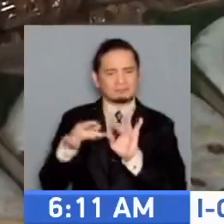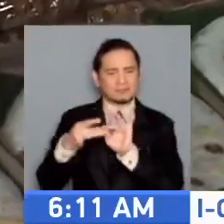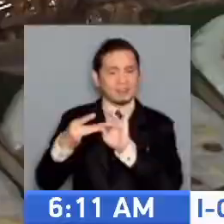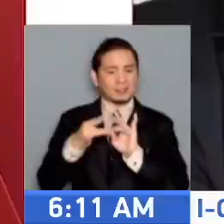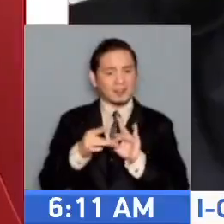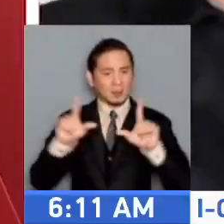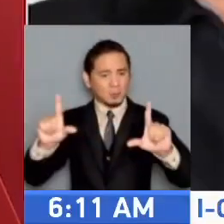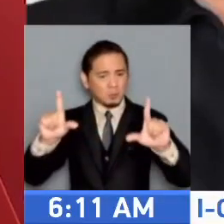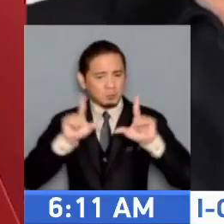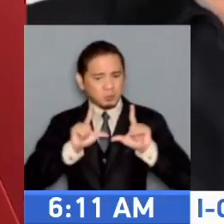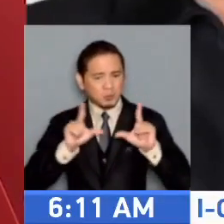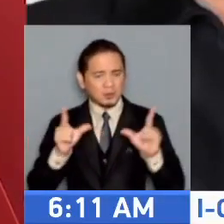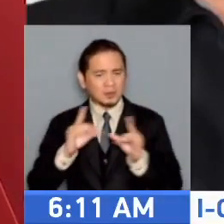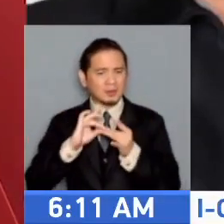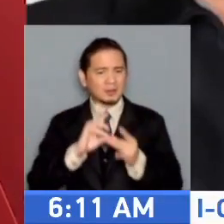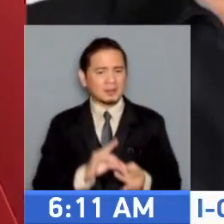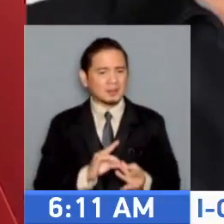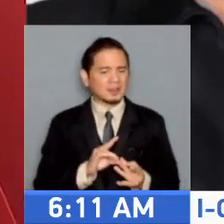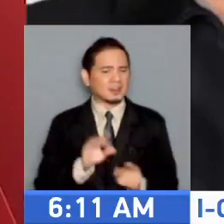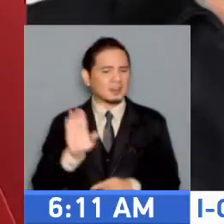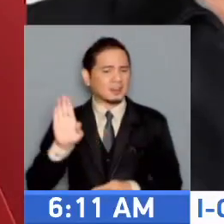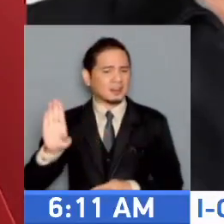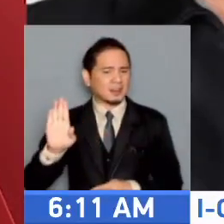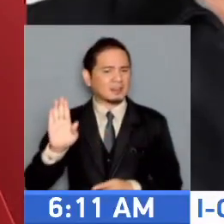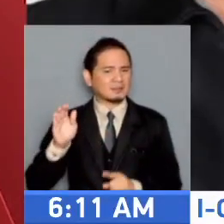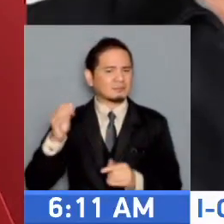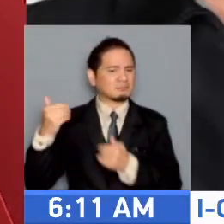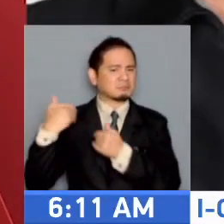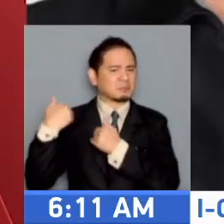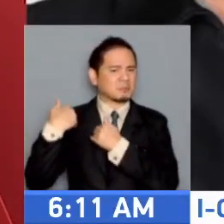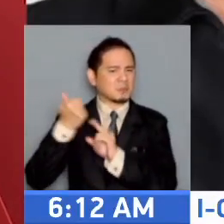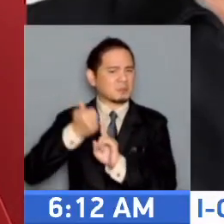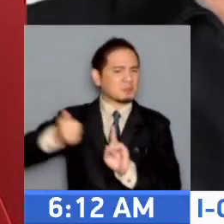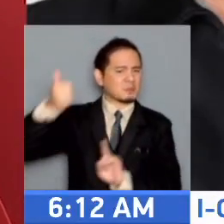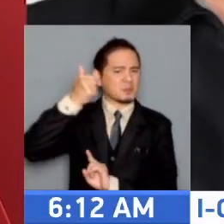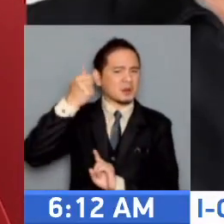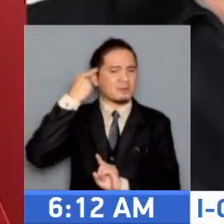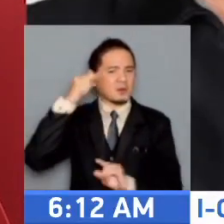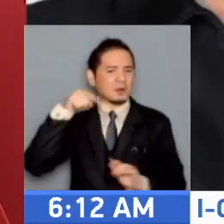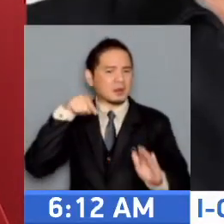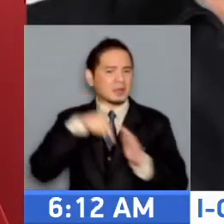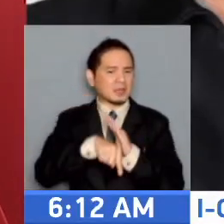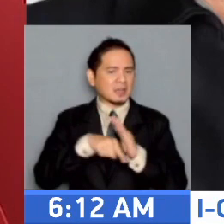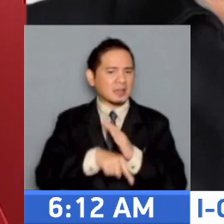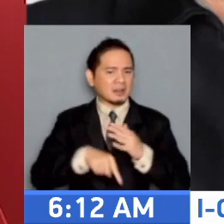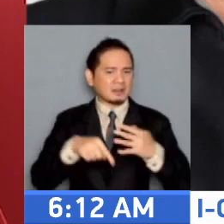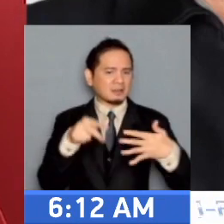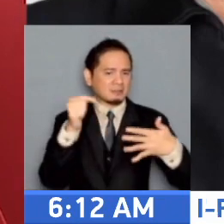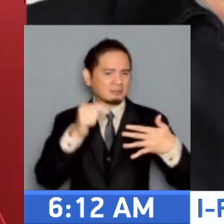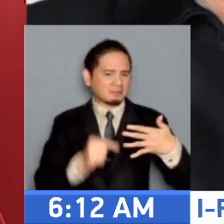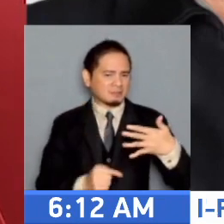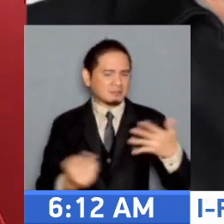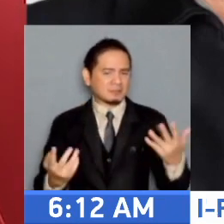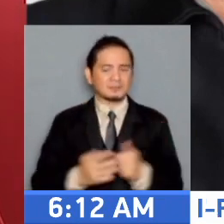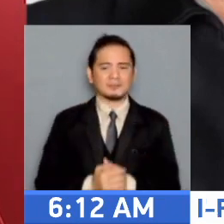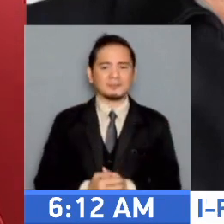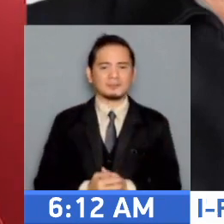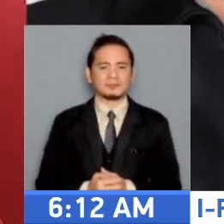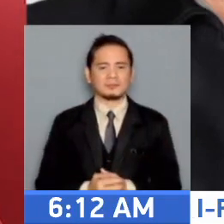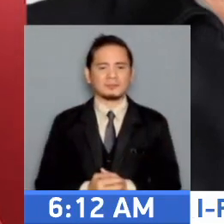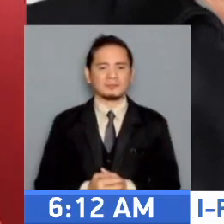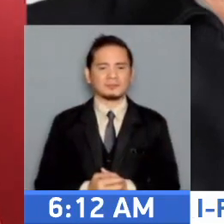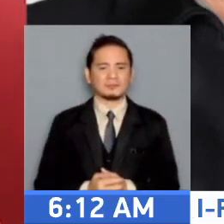patungkol sa di umano pagiging mastermind niya sa pagpapapatay sa mga high-profile inmates. Ayon kay